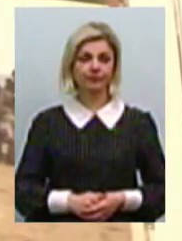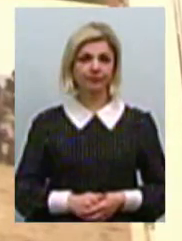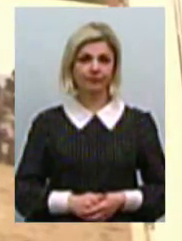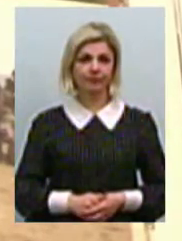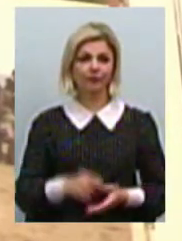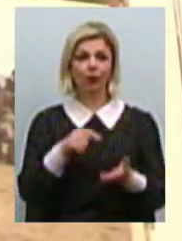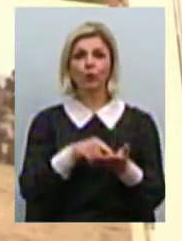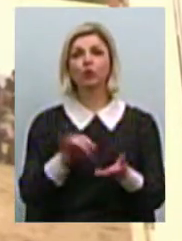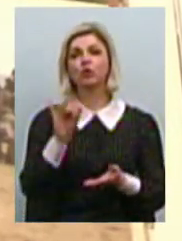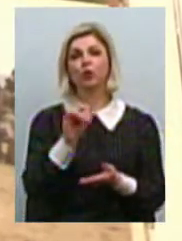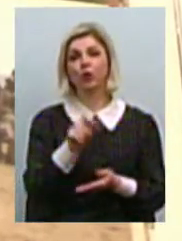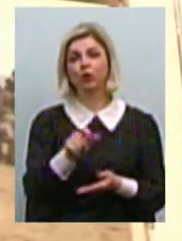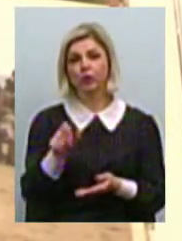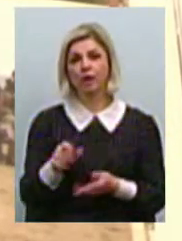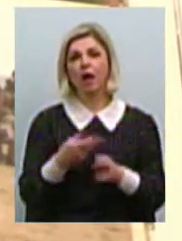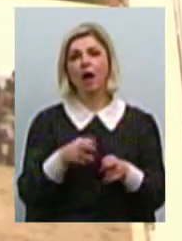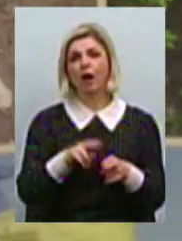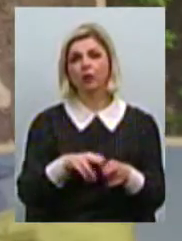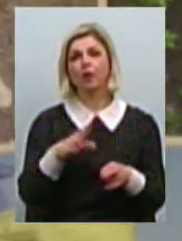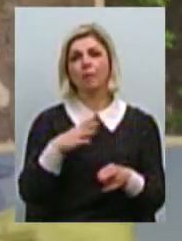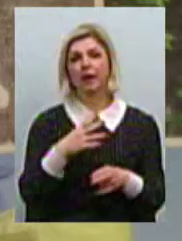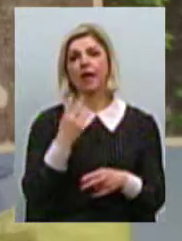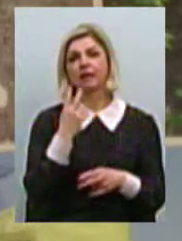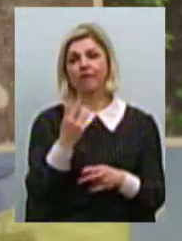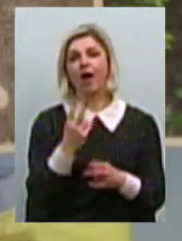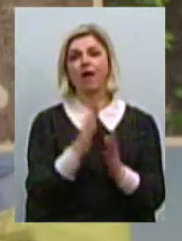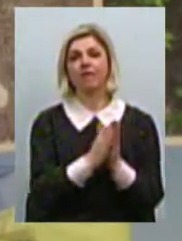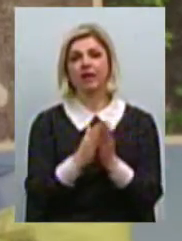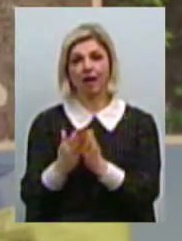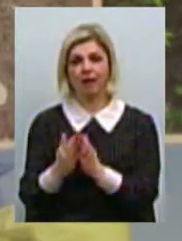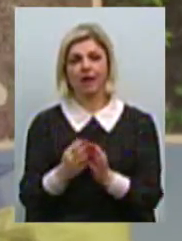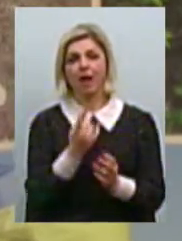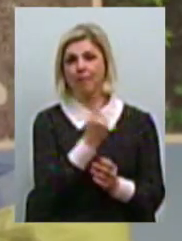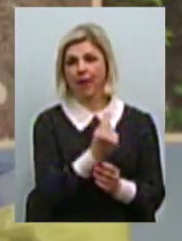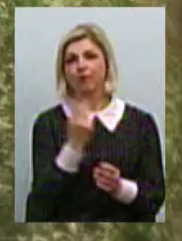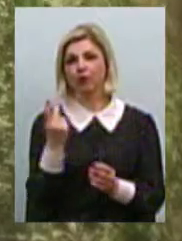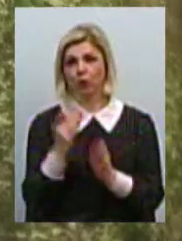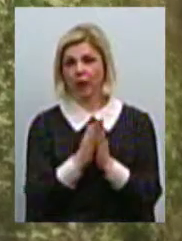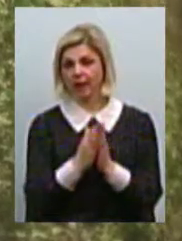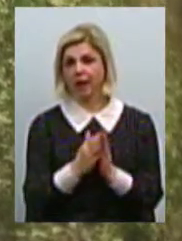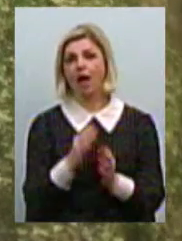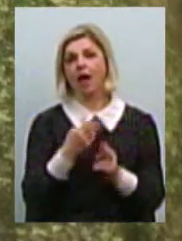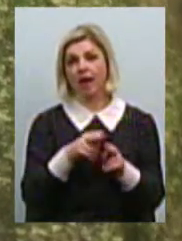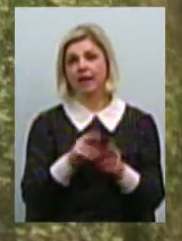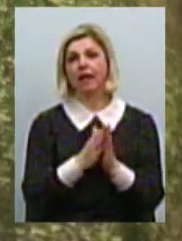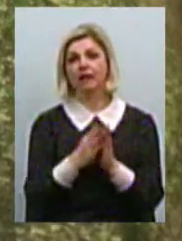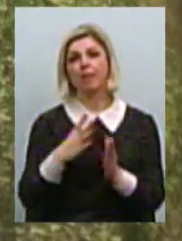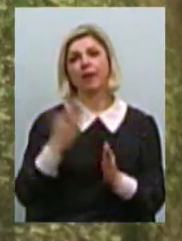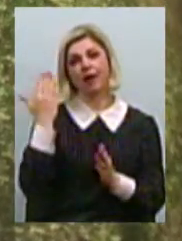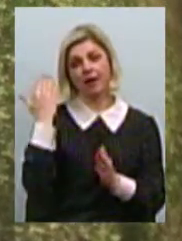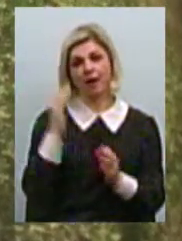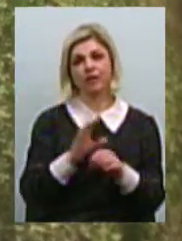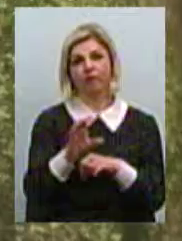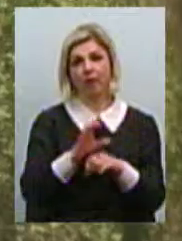Тут історії людей, які не увійшли в два попередніх видання – «Миттєвості війни» та «Дороги війни». Ці книги виходили з інтервалом в